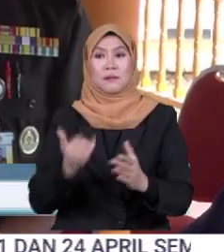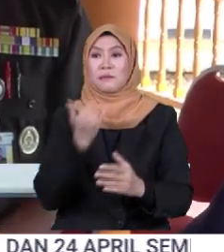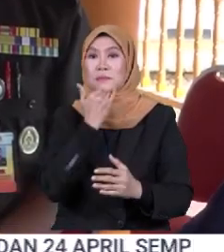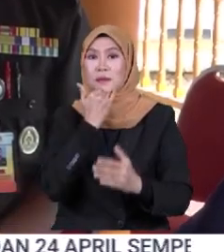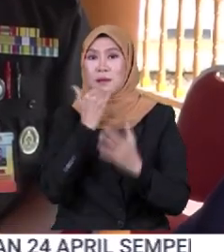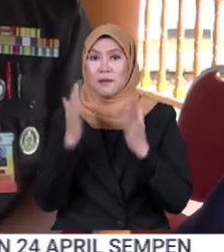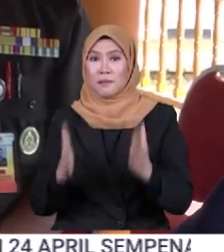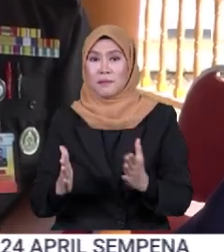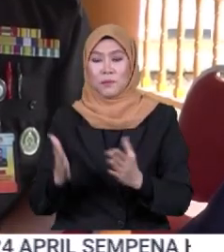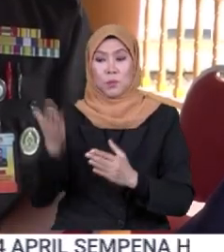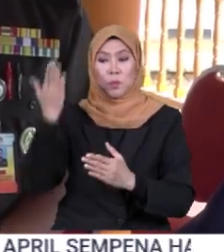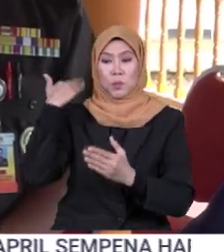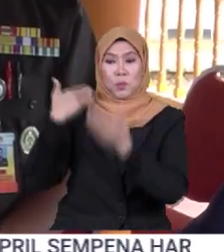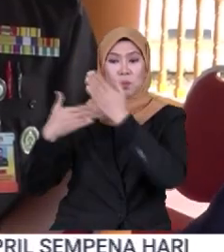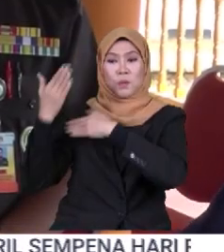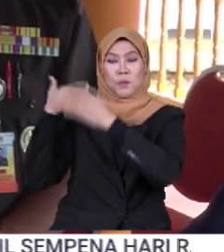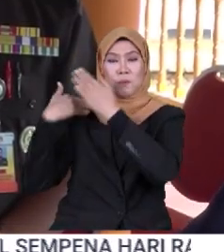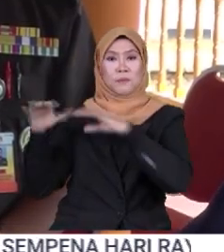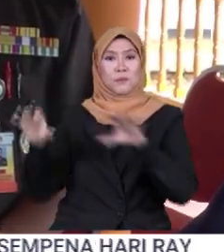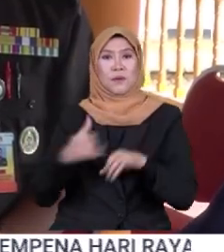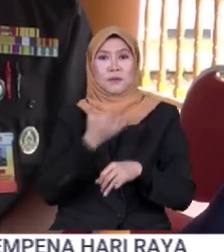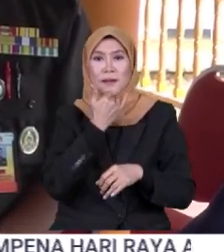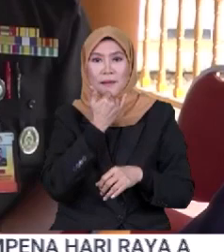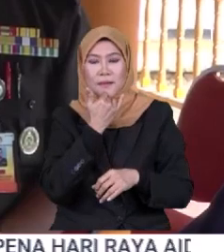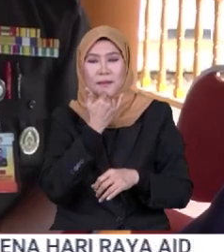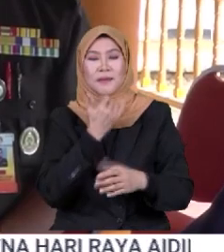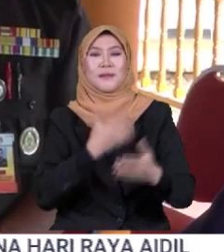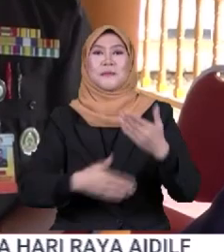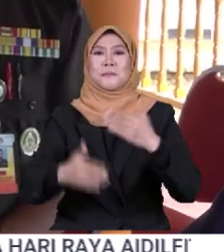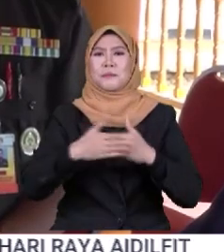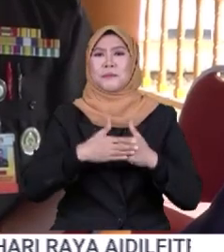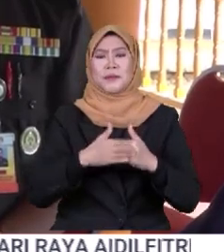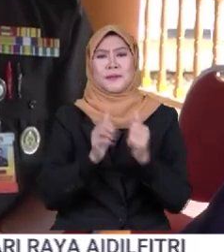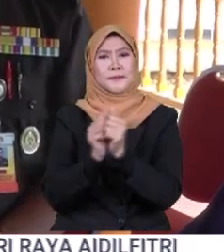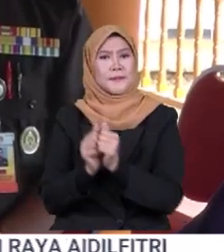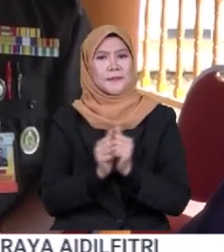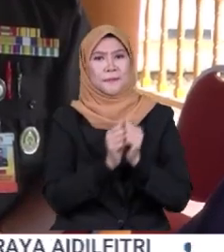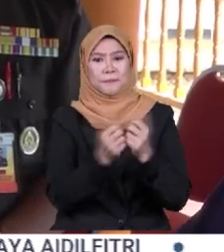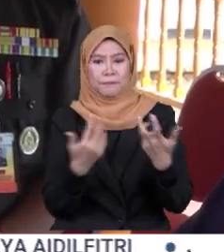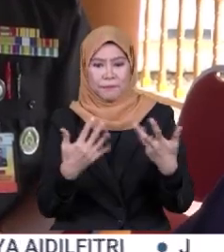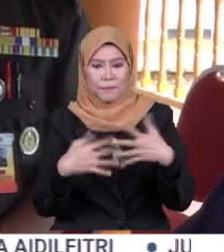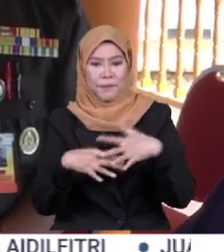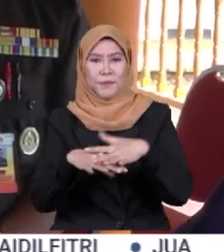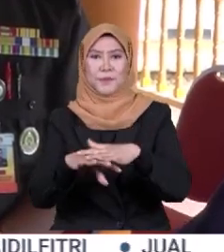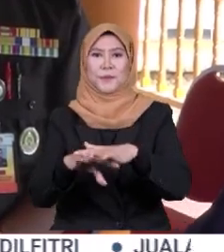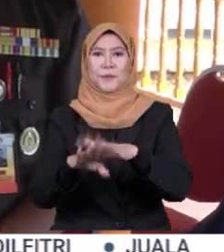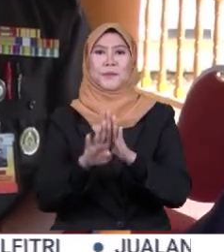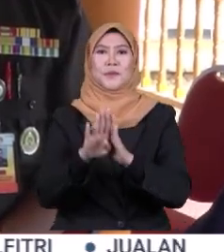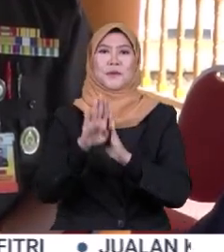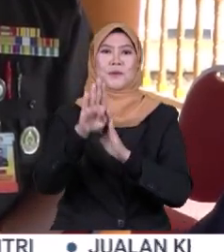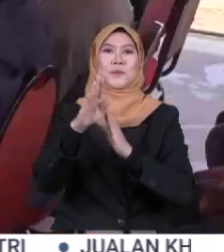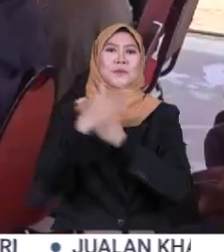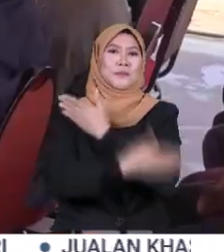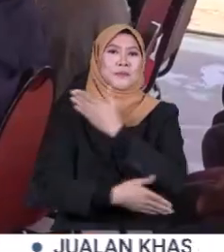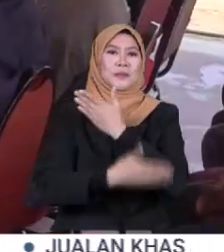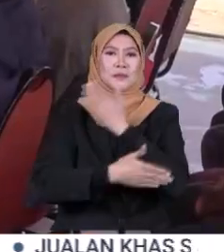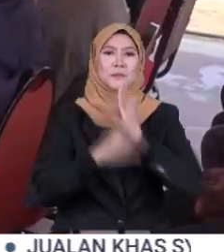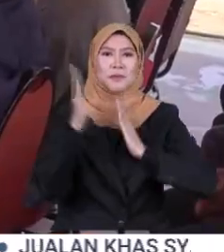selama ini melakukan kesalahan untuk sama-sama berada dalam membangunkan negara kita lah.